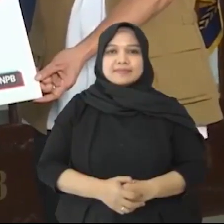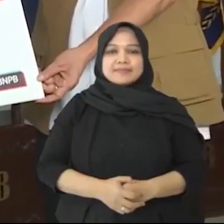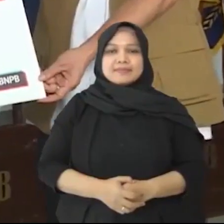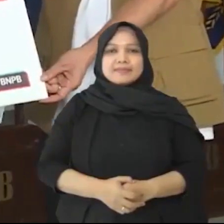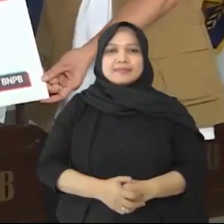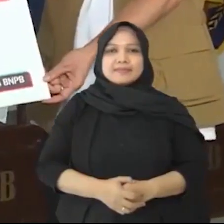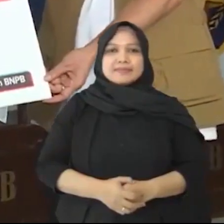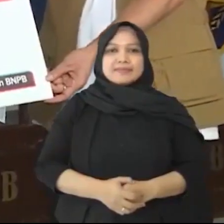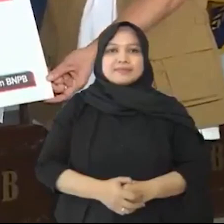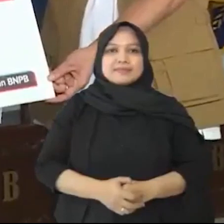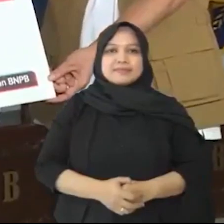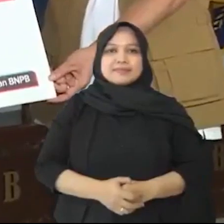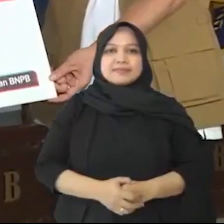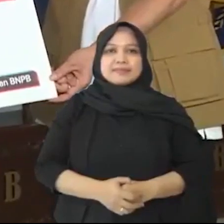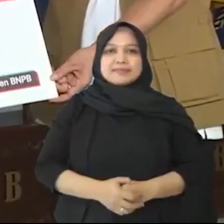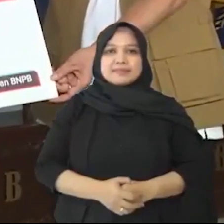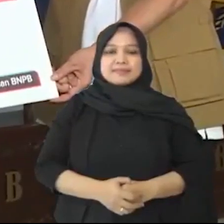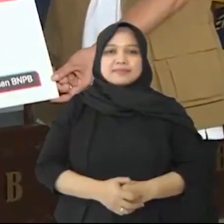hai